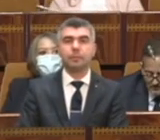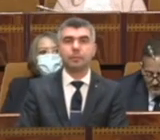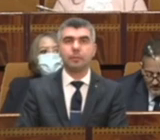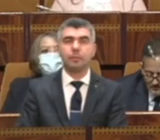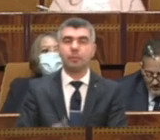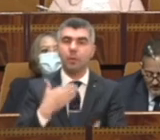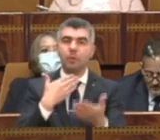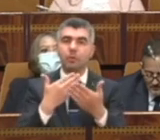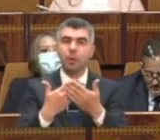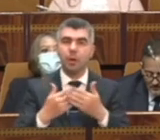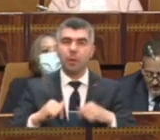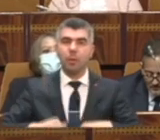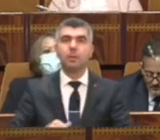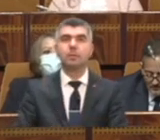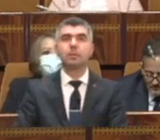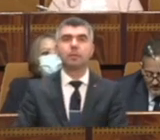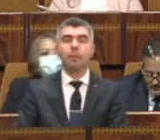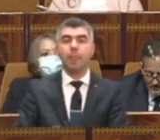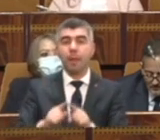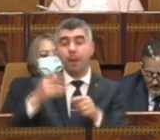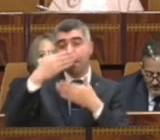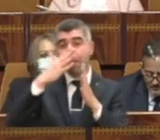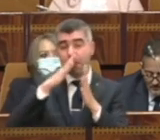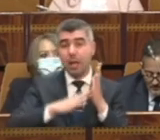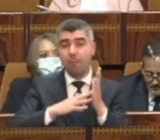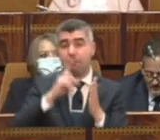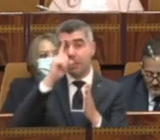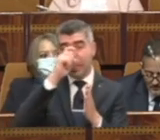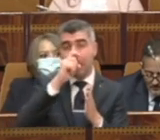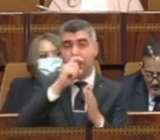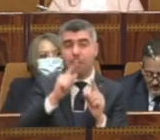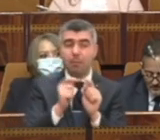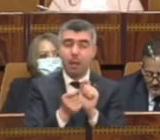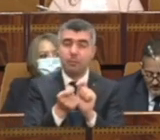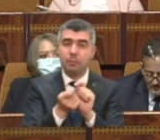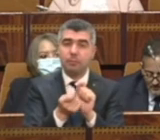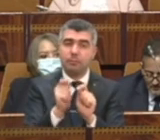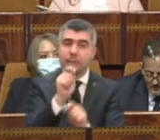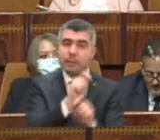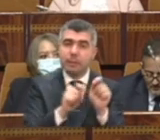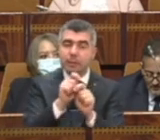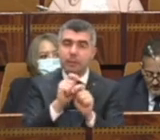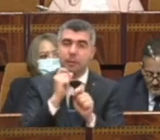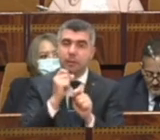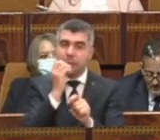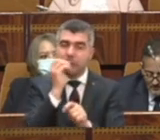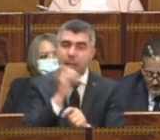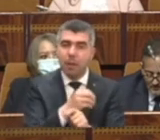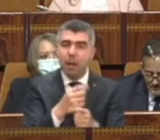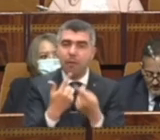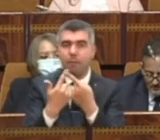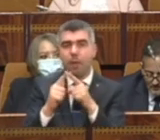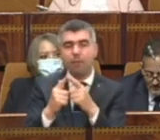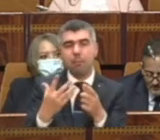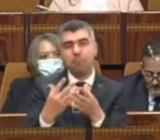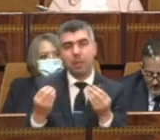شكرا سيد الوزيرة. تعيش بلادنا صعوبات كبيرة بخصوص تدبير ومعالجة النفايات بمختلف أصنافها مما يستدعي